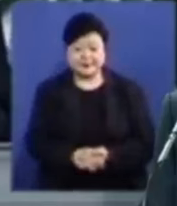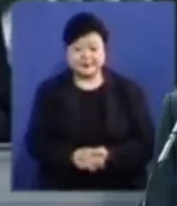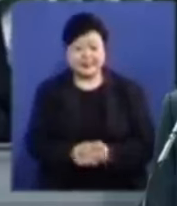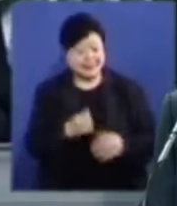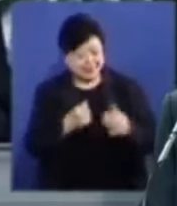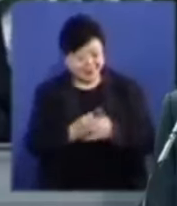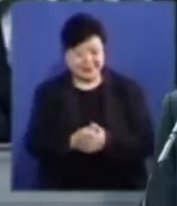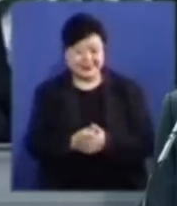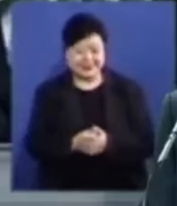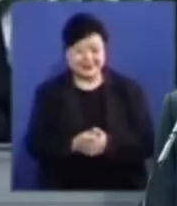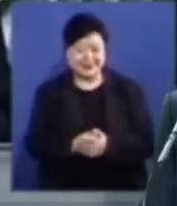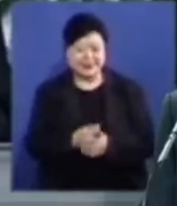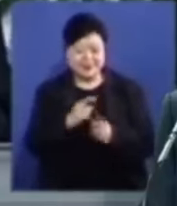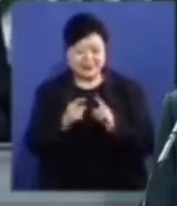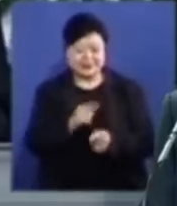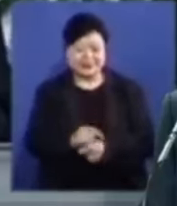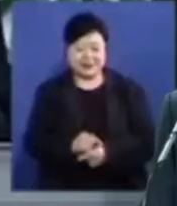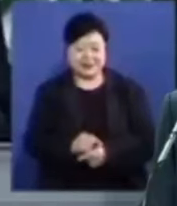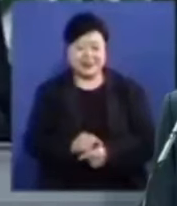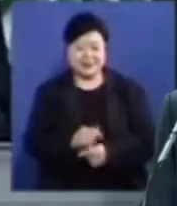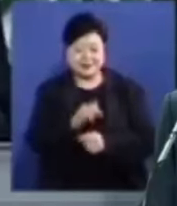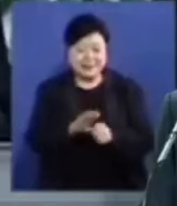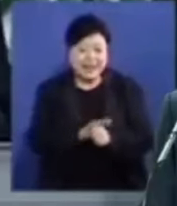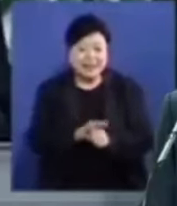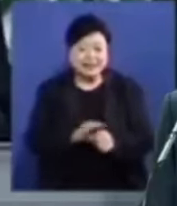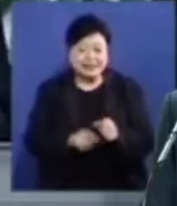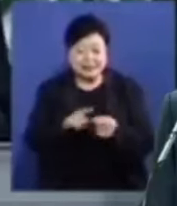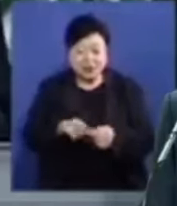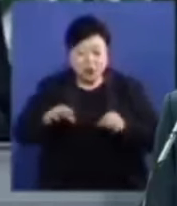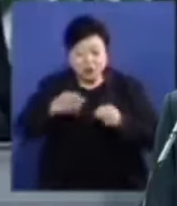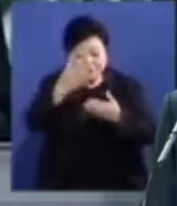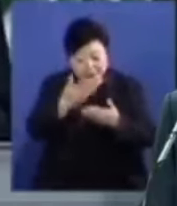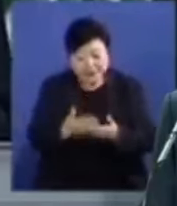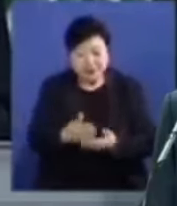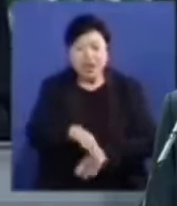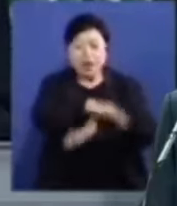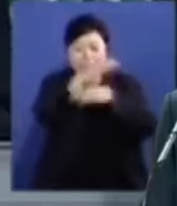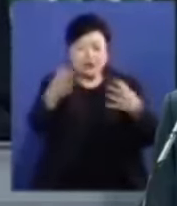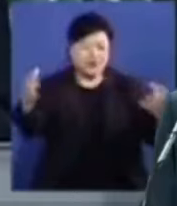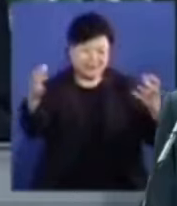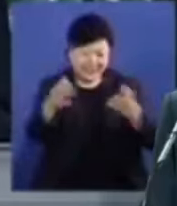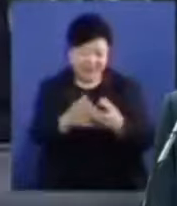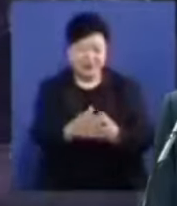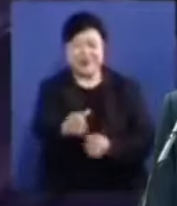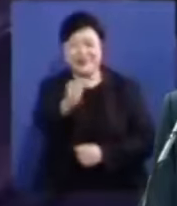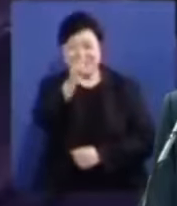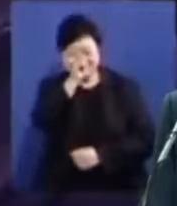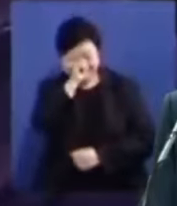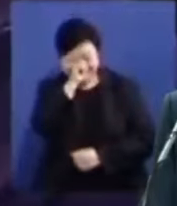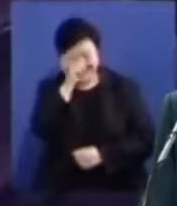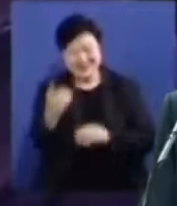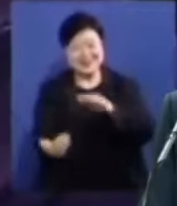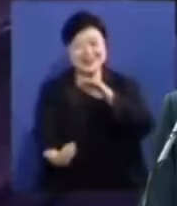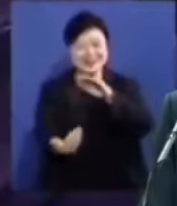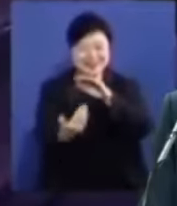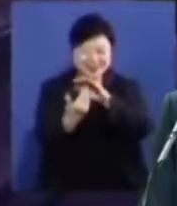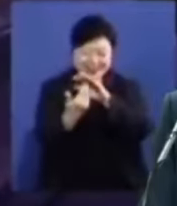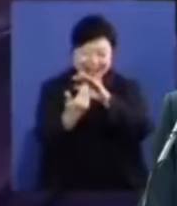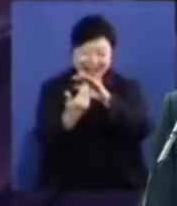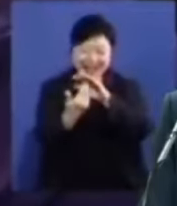그러므로 성경 말씀에 하나님을 사랑하는 자 곧 그 뜻대로 부르심을 위한 자들에게는 모든 것이 합력하여 선을